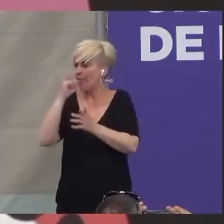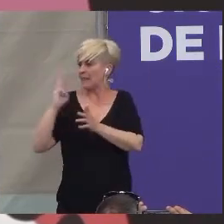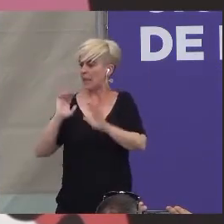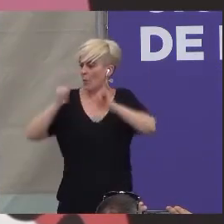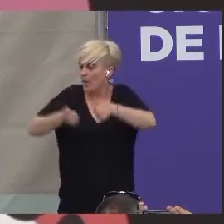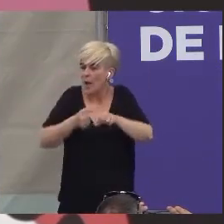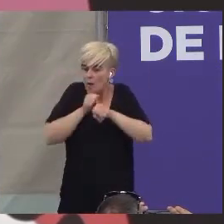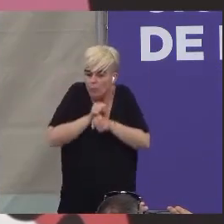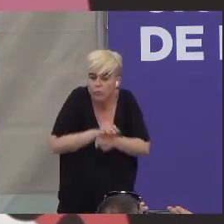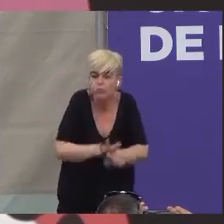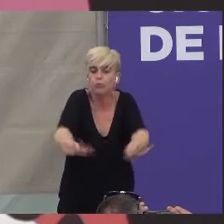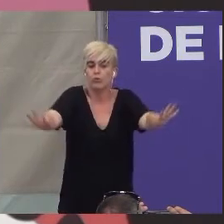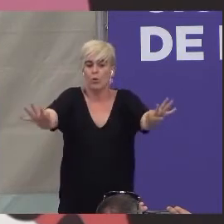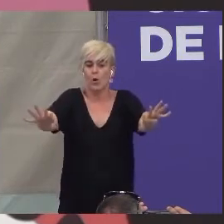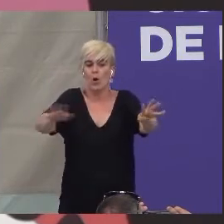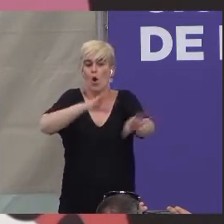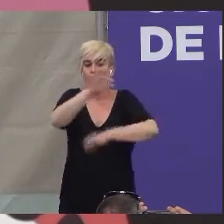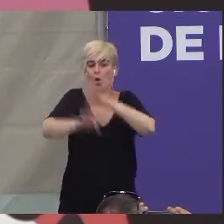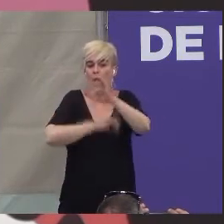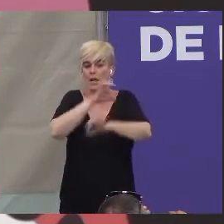tractant d'extendre la nostra organització.